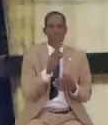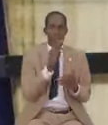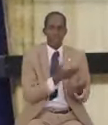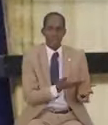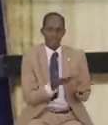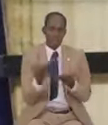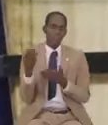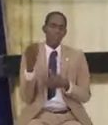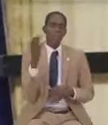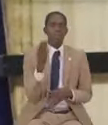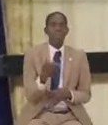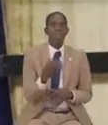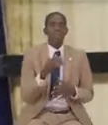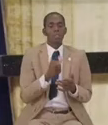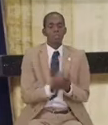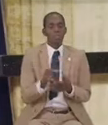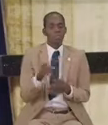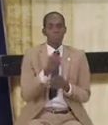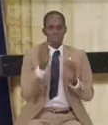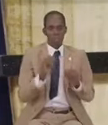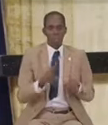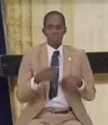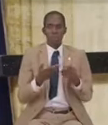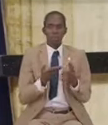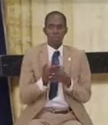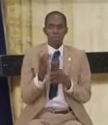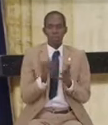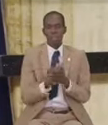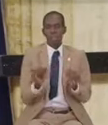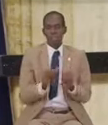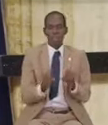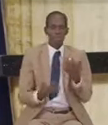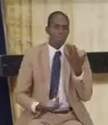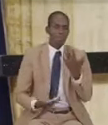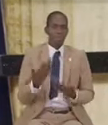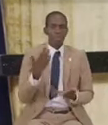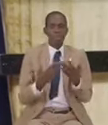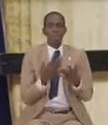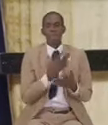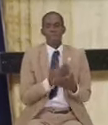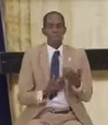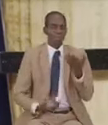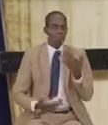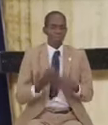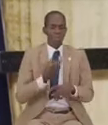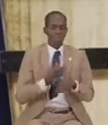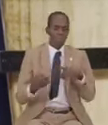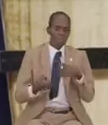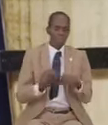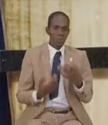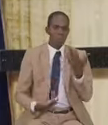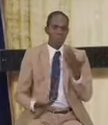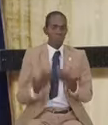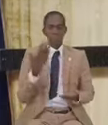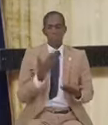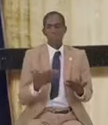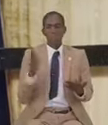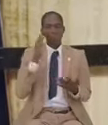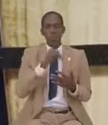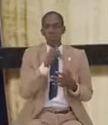tu ne te brûleras pas et la flamme ne t’empera pas mais ces gens ont traversé tu l'appelles la fournaise à Dante la perspicion